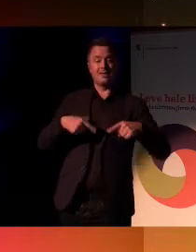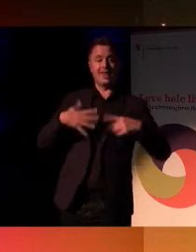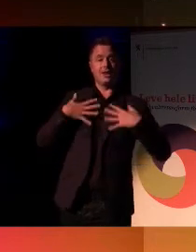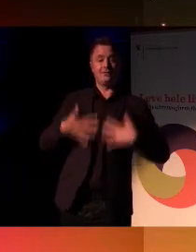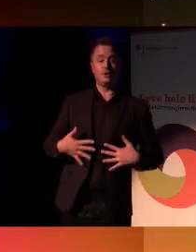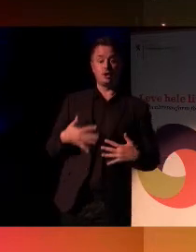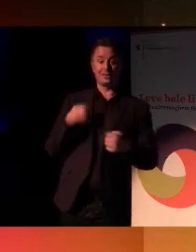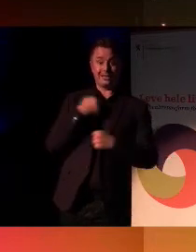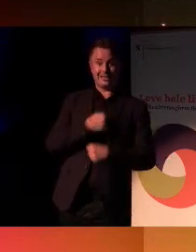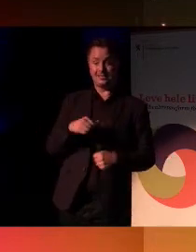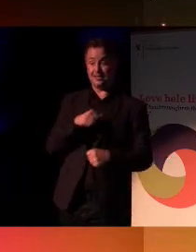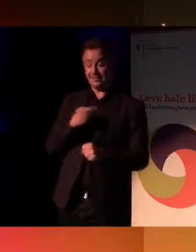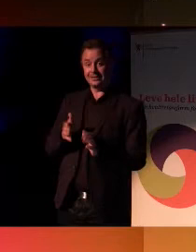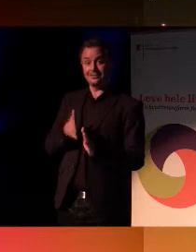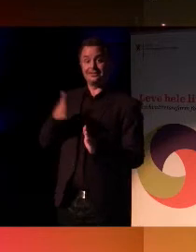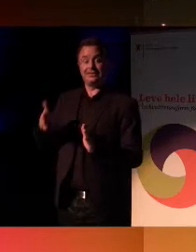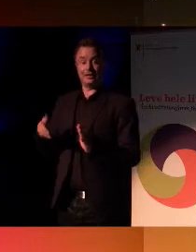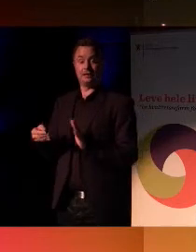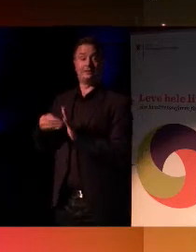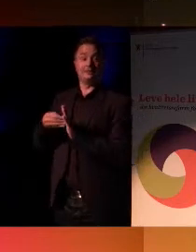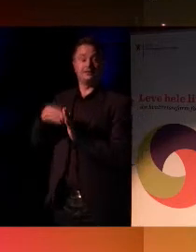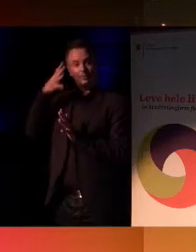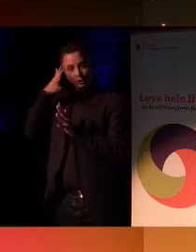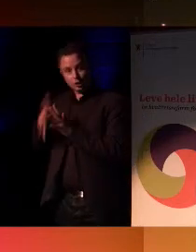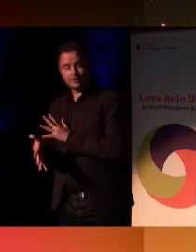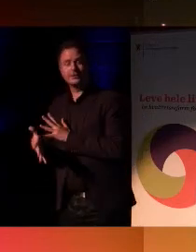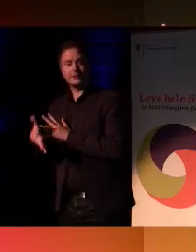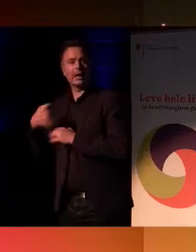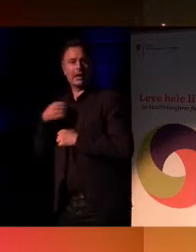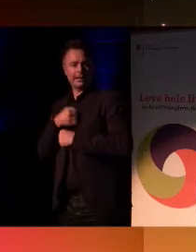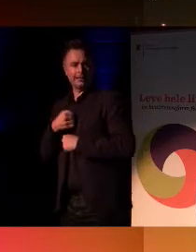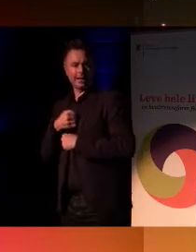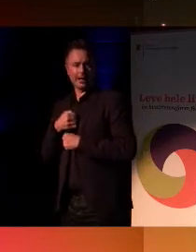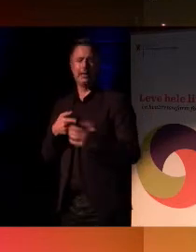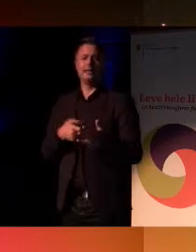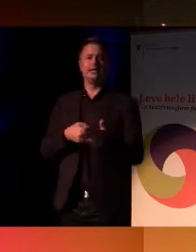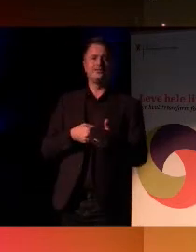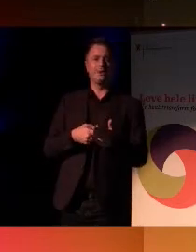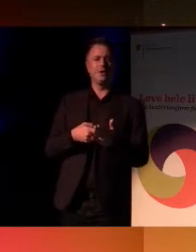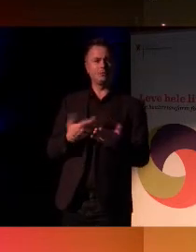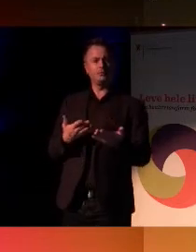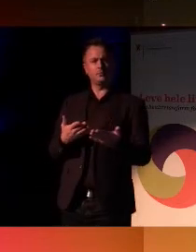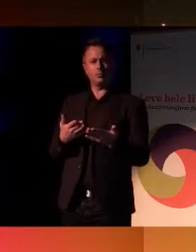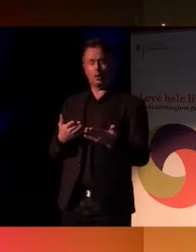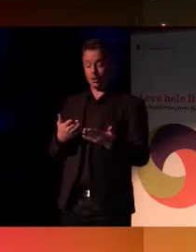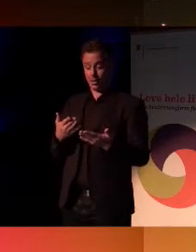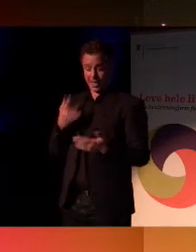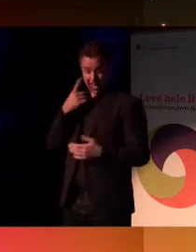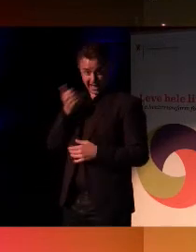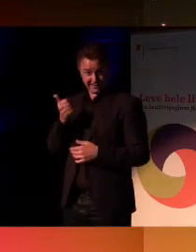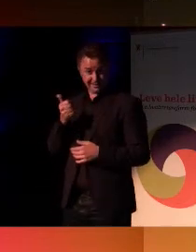psykisk lidelse. Noe som betyr at det å gi god behandling til eldre som har